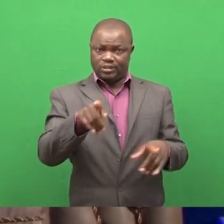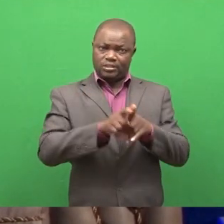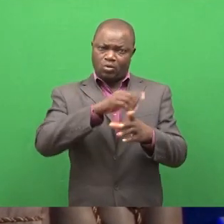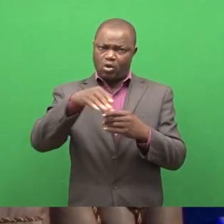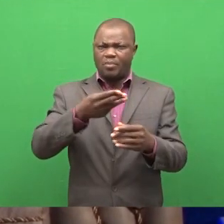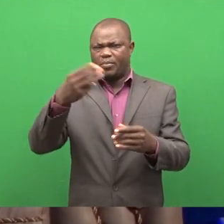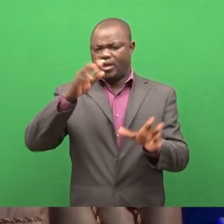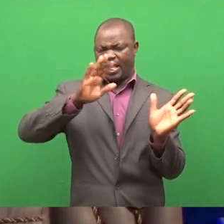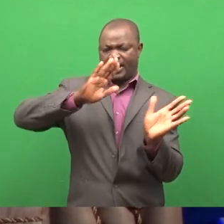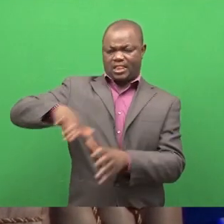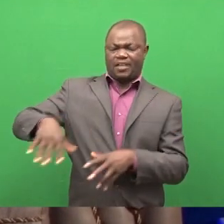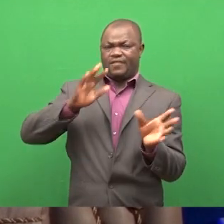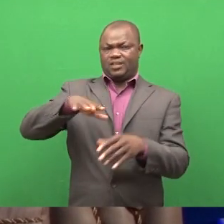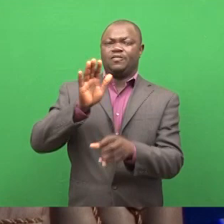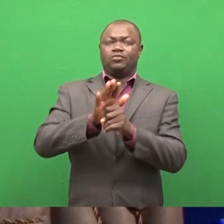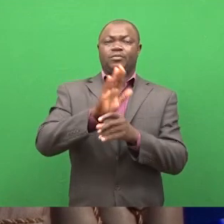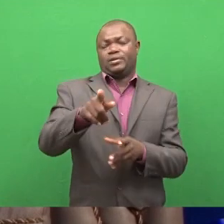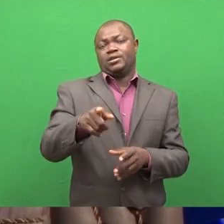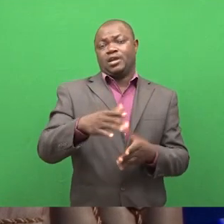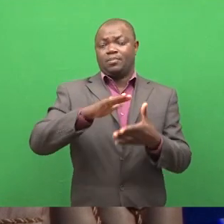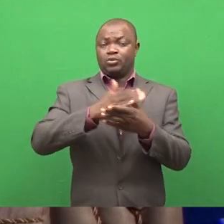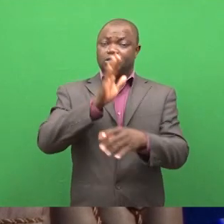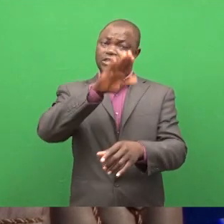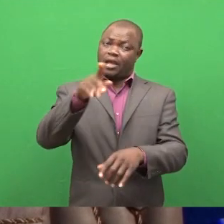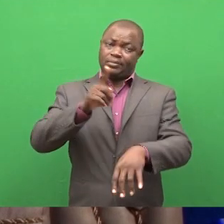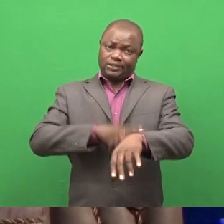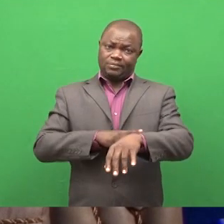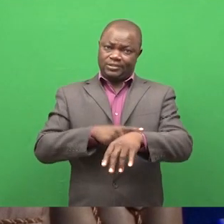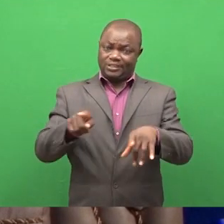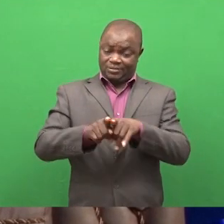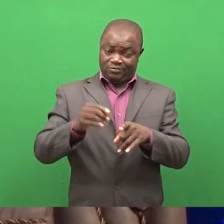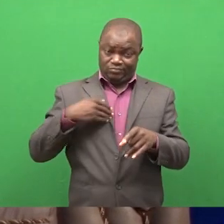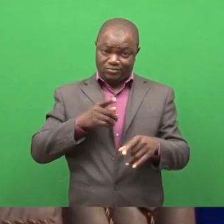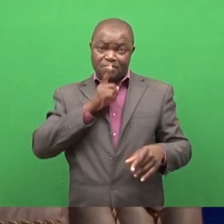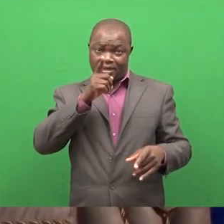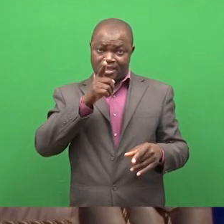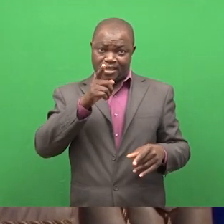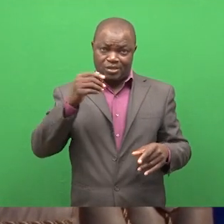vanoita sevanosiiwa mumashure. Nekuti dzimwe nguva ini zvandataura ndichiti ndiri kunhonga ningi.